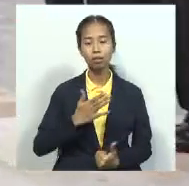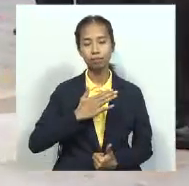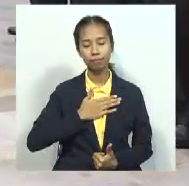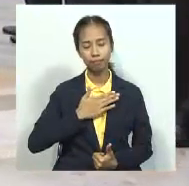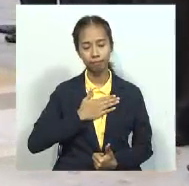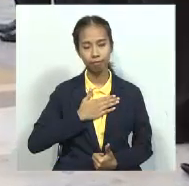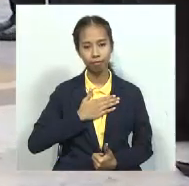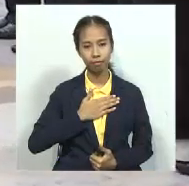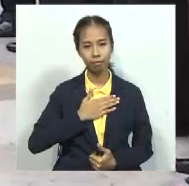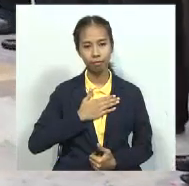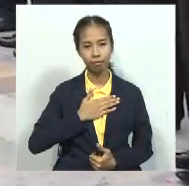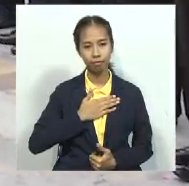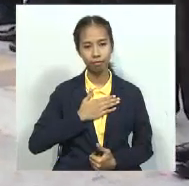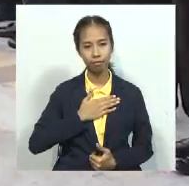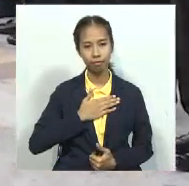ม